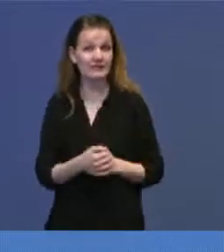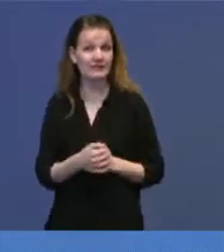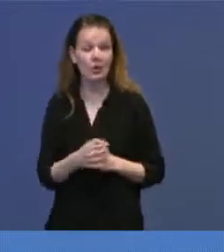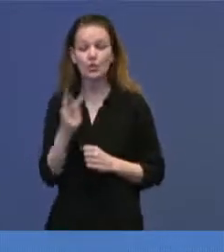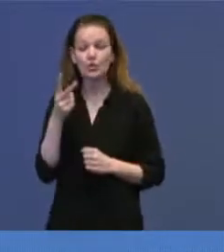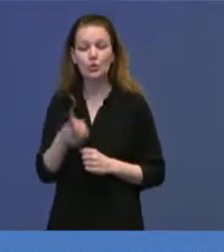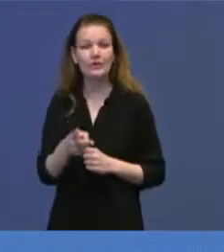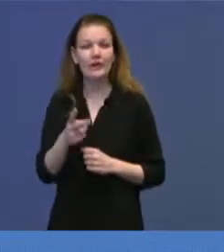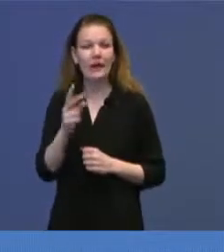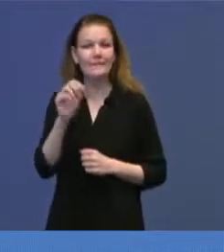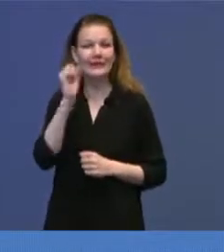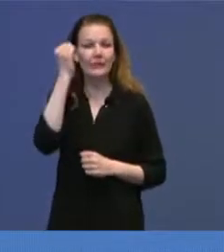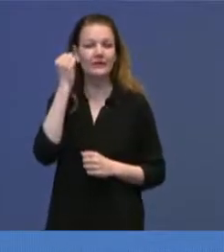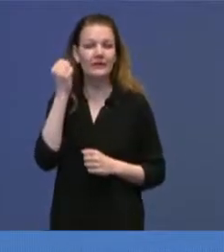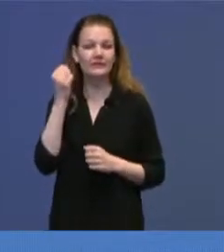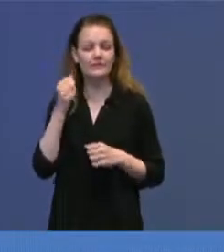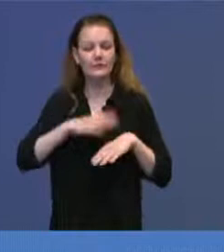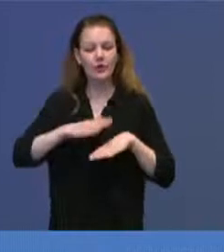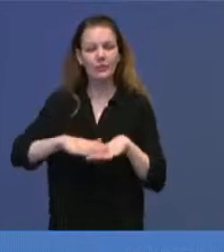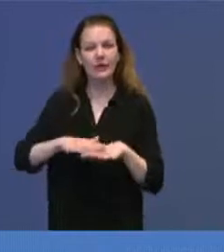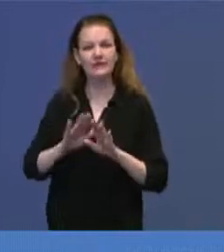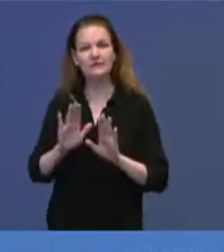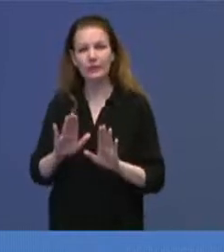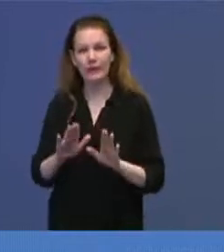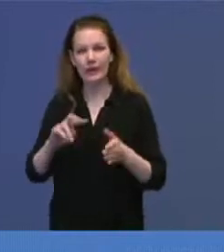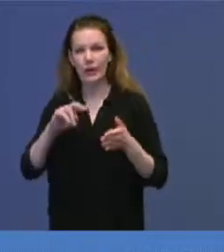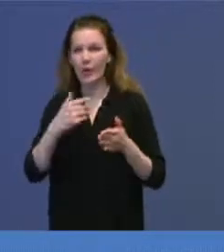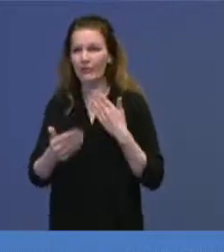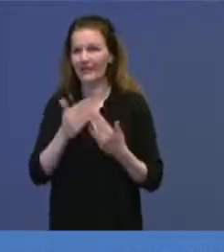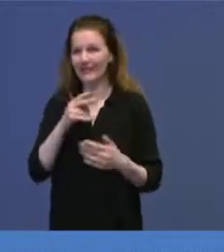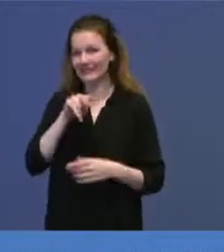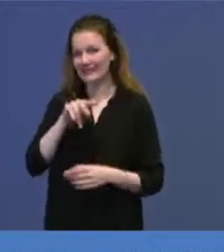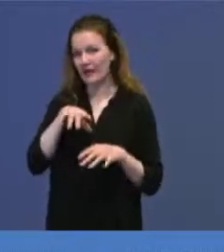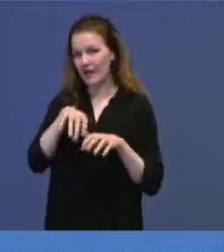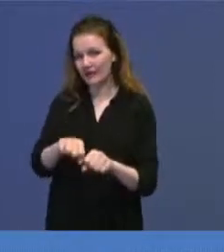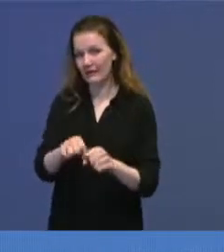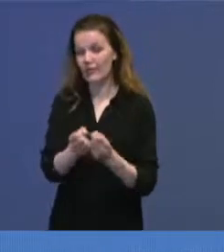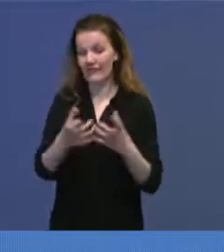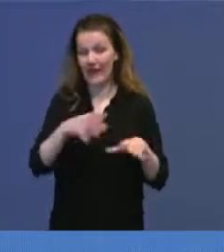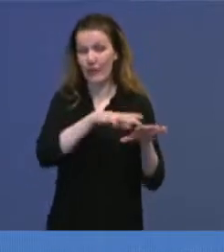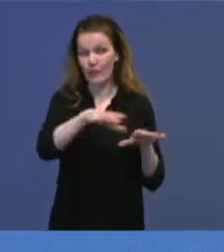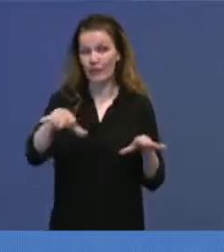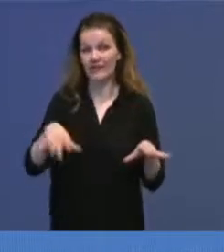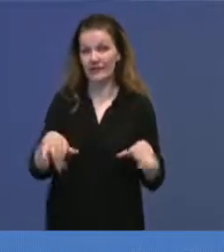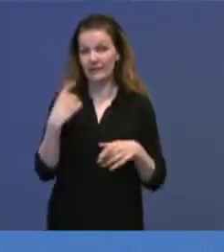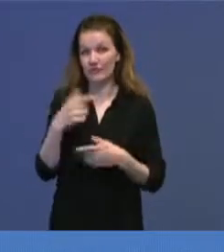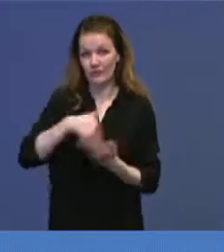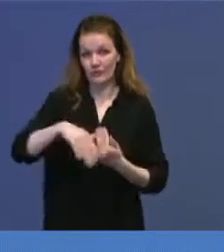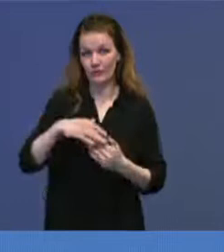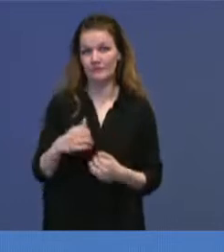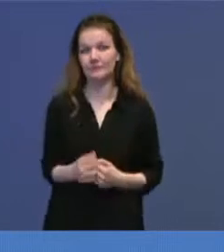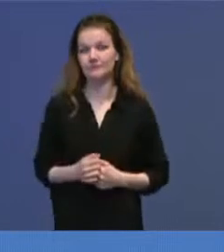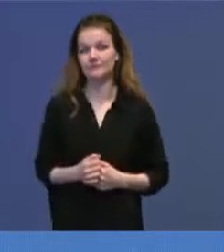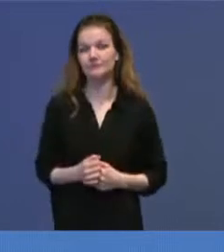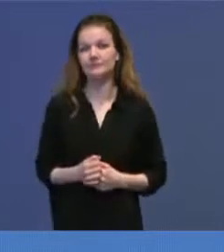200 millioner til å forebygge, stoppe og håndtere digitale angrep på flere områder i samfunnet.